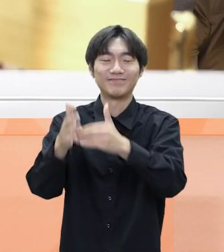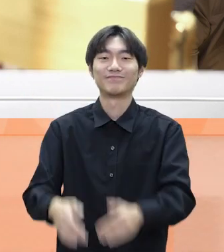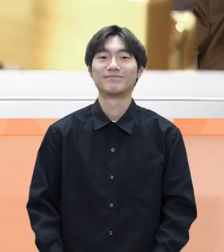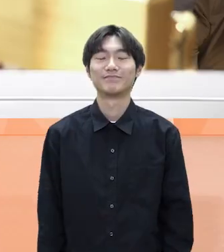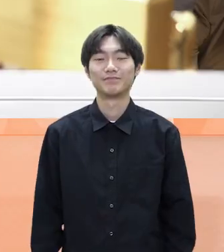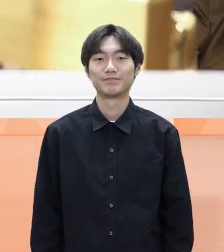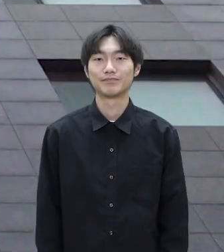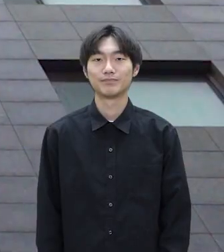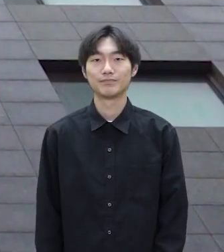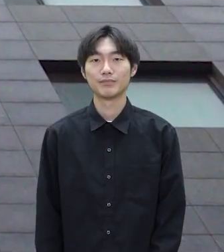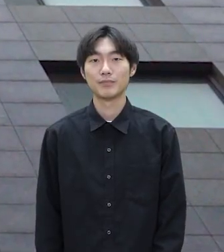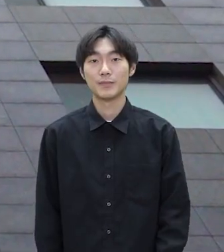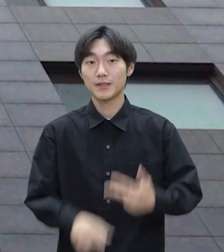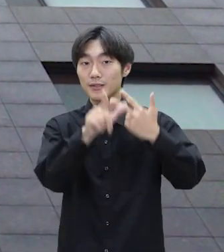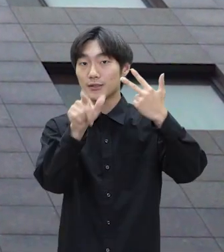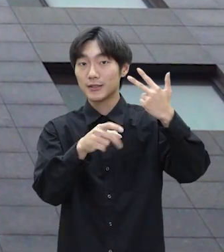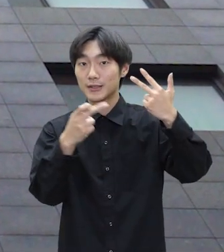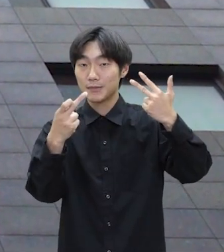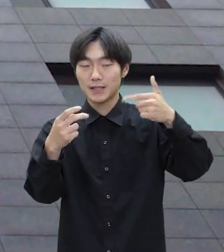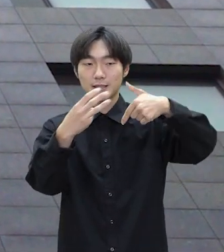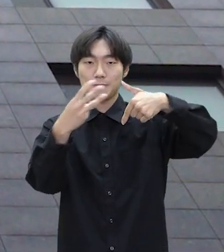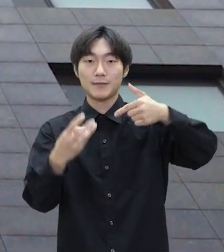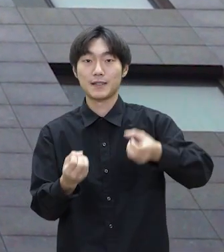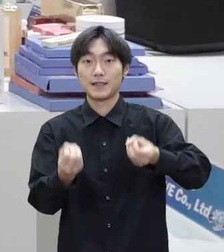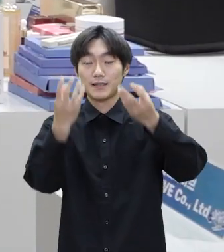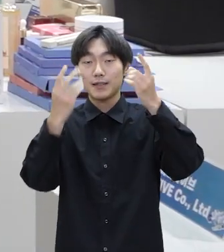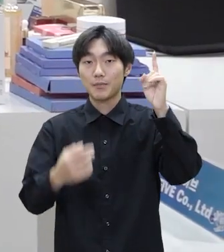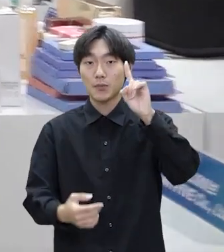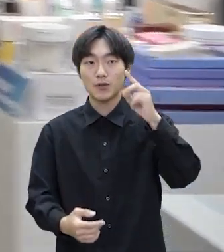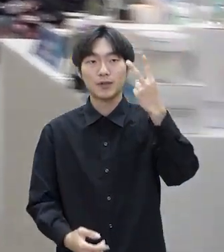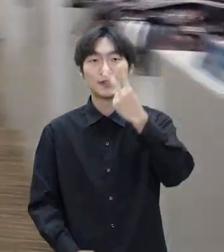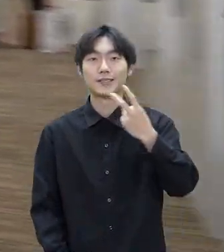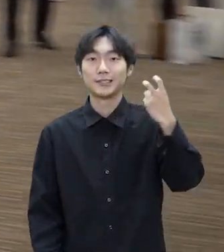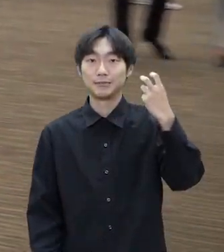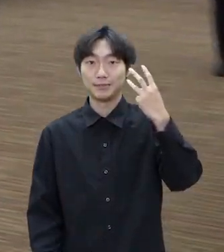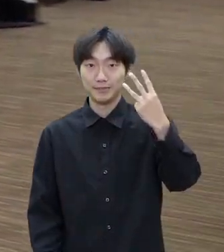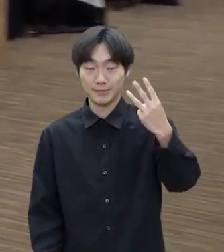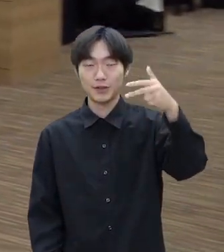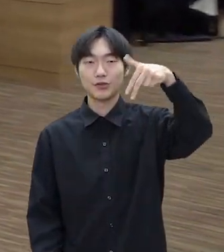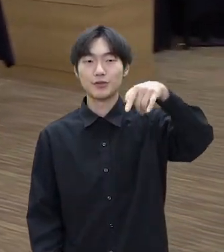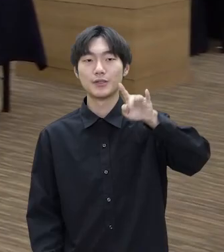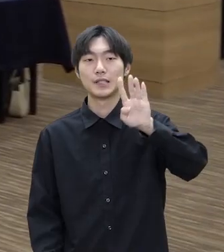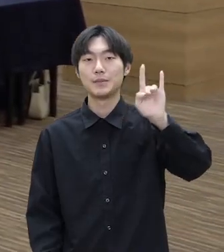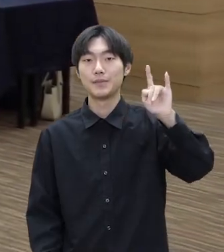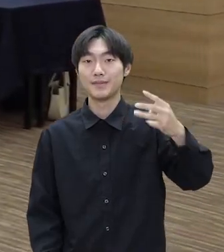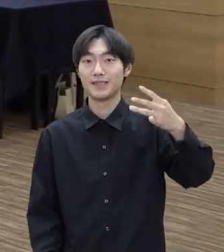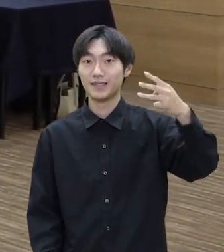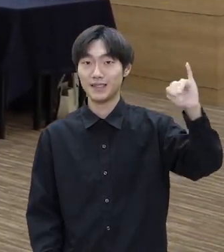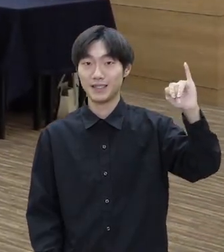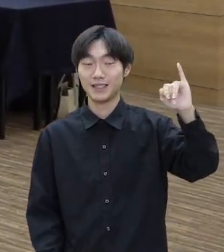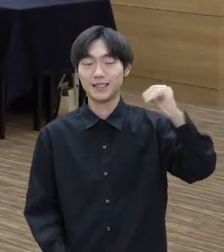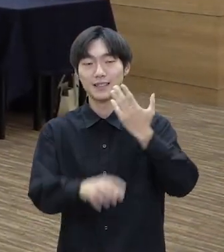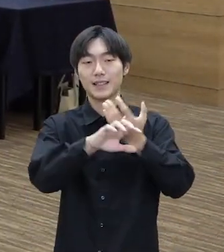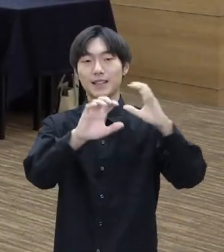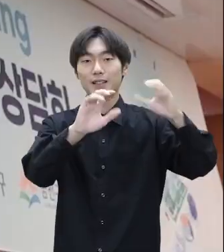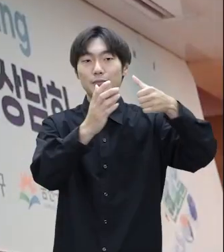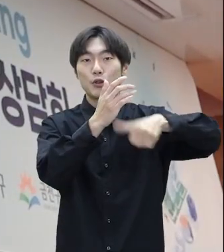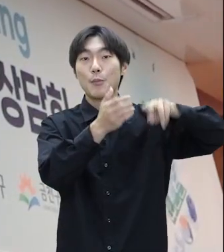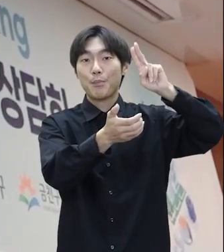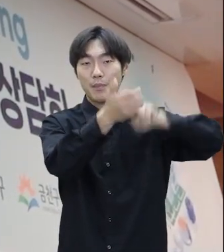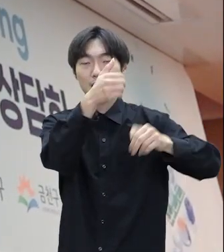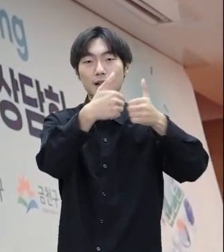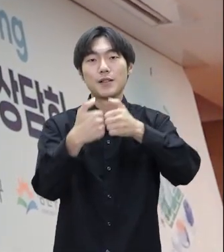알아보겠습니다. 지난 12일 구로구가 금천구에서 열린 2023 쥐벨리 수출 상담회에